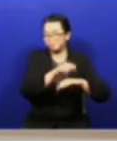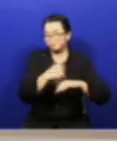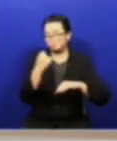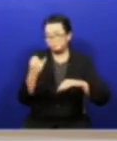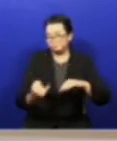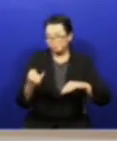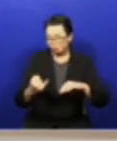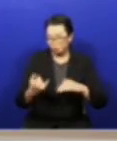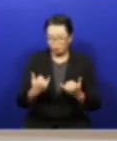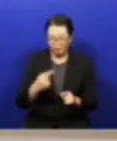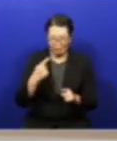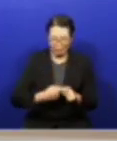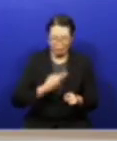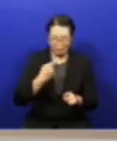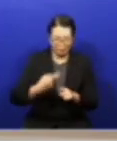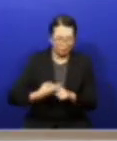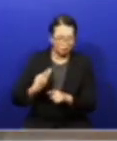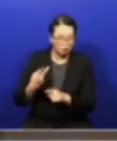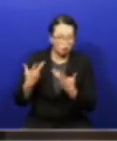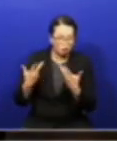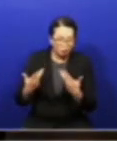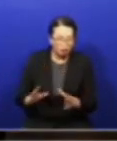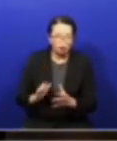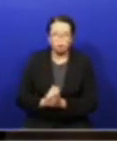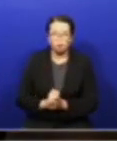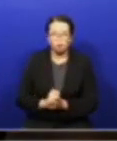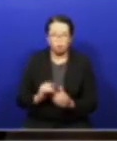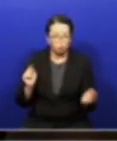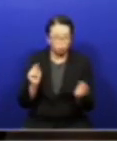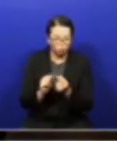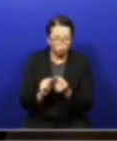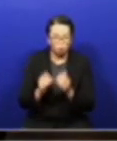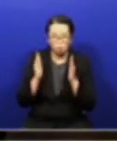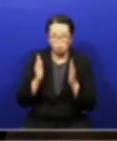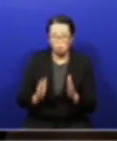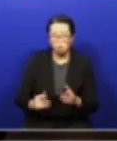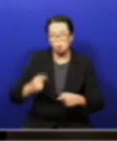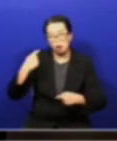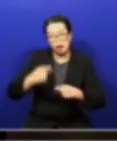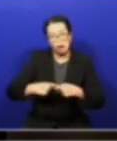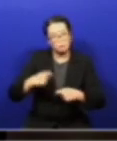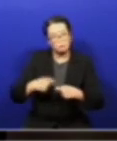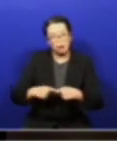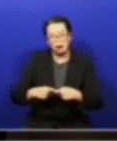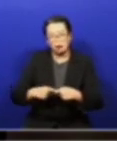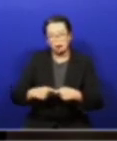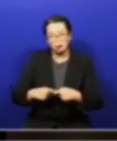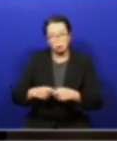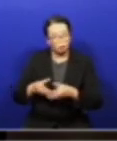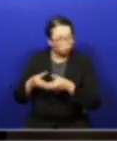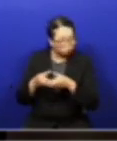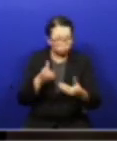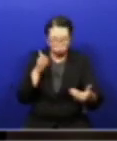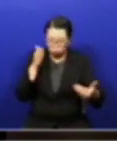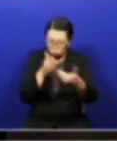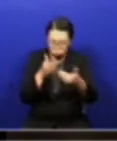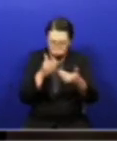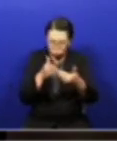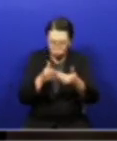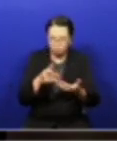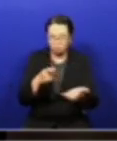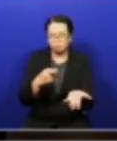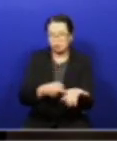ร่วมเดือน 2-3 เดือนพอเอิญมันเป็นวิกฤตคนลำบากมันก็เลยหลายคนต้องเป็นจำเลยไปแล้วท่านก็เป็น